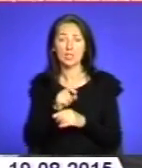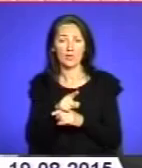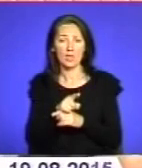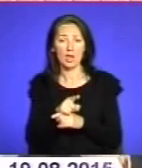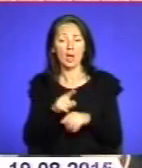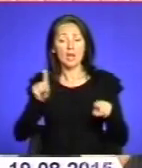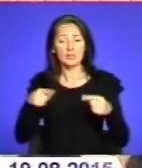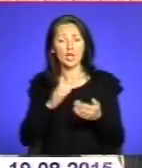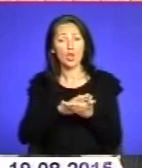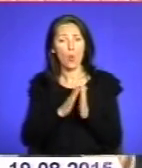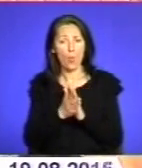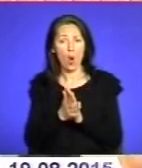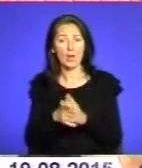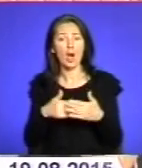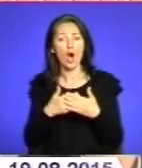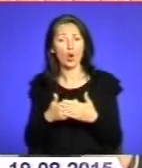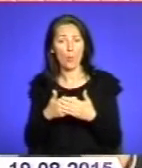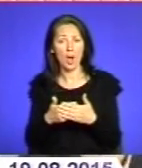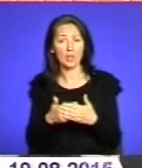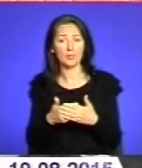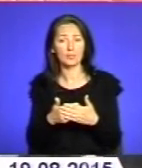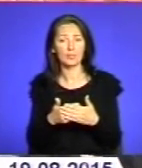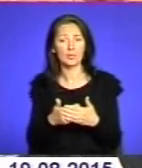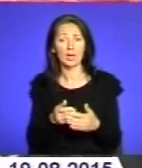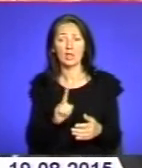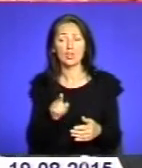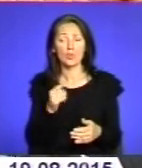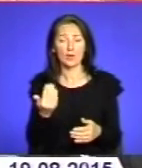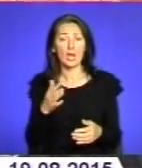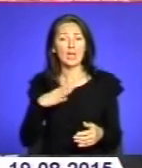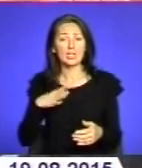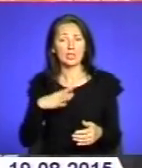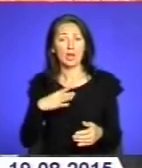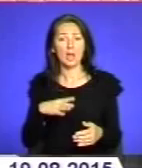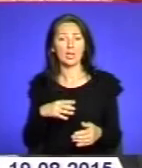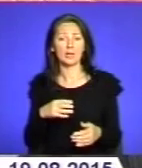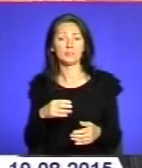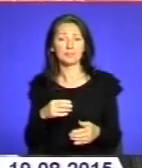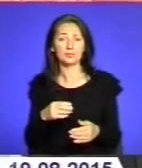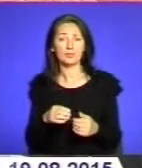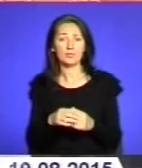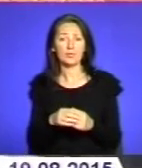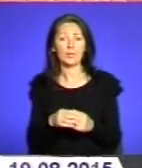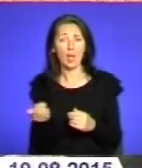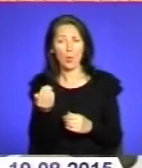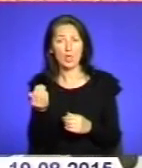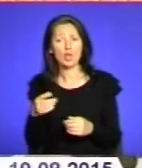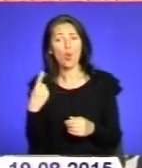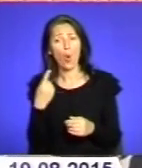– створити умови громадам, не щоб вони чекали подачок з області, з